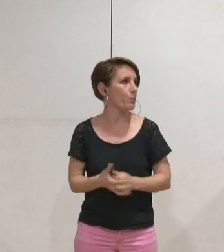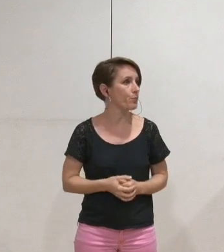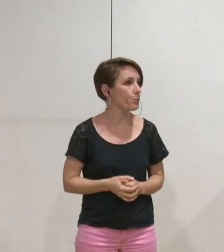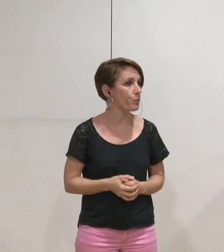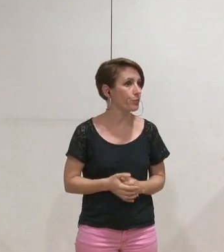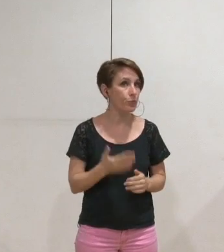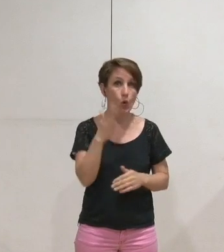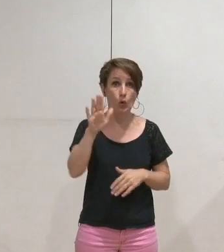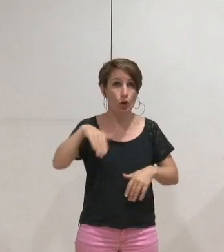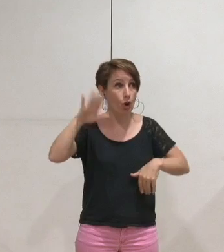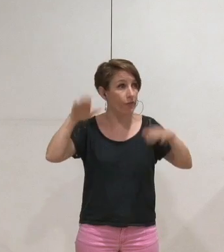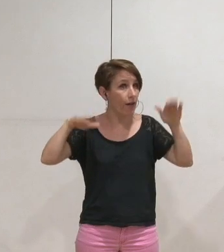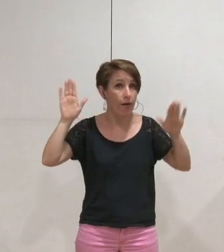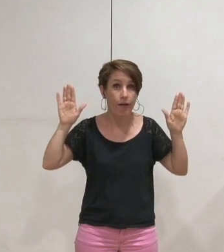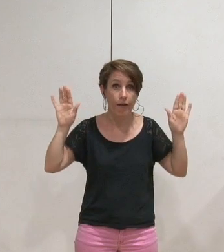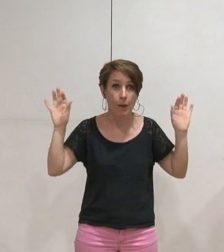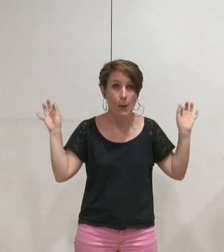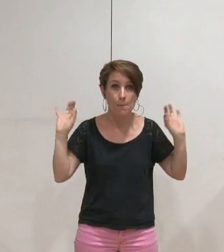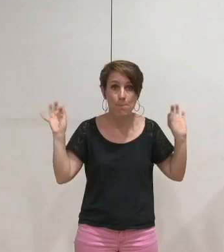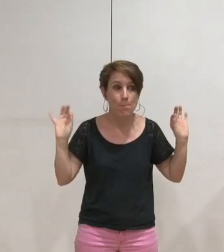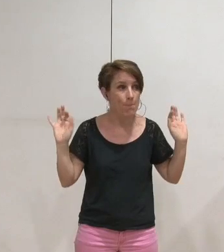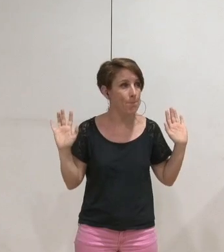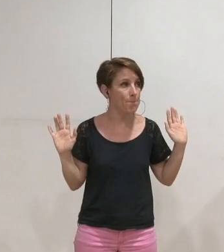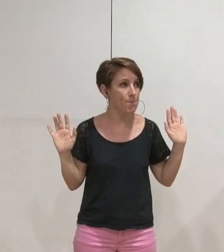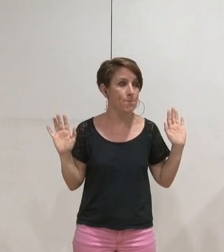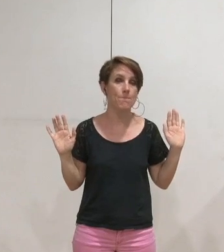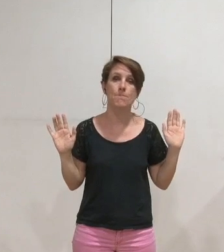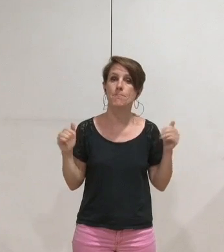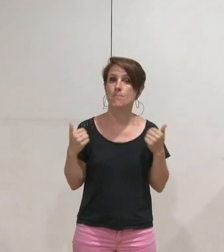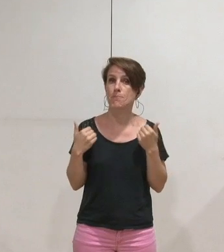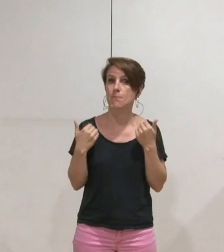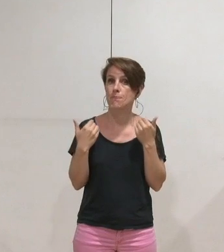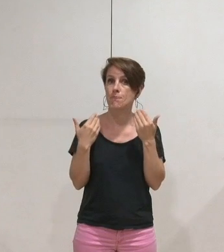a-t-il d'autres candidats non donc je